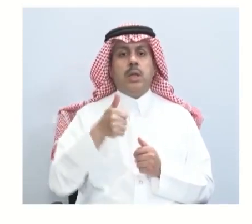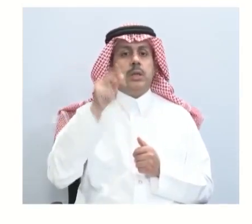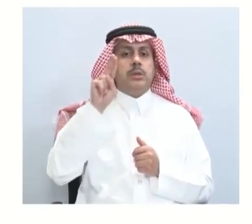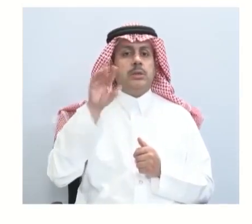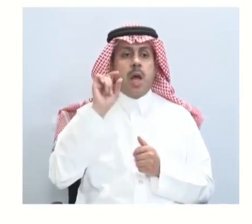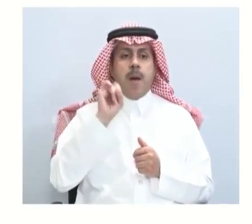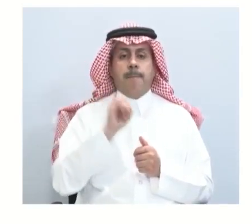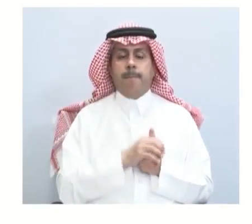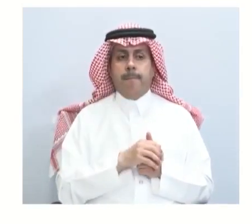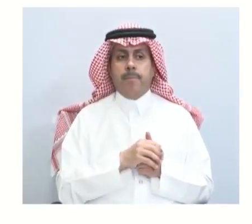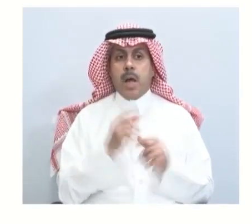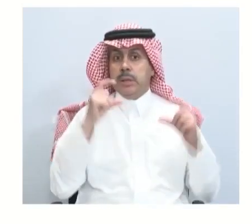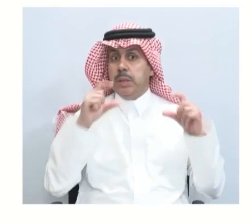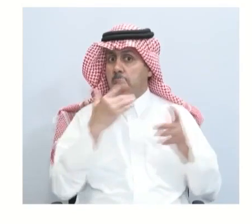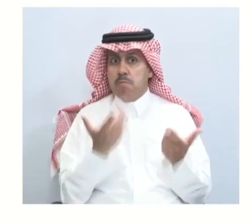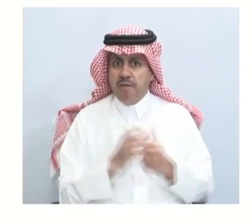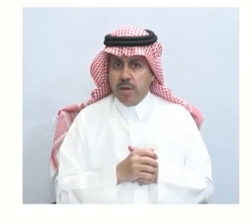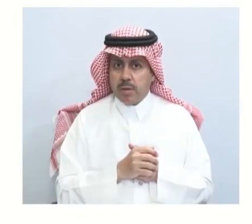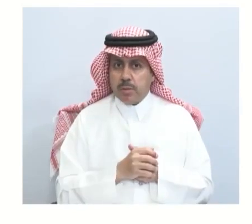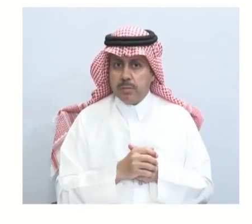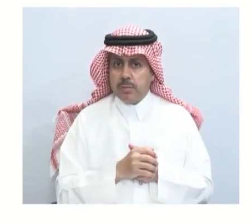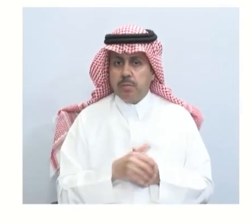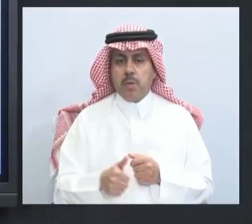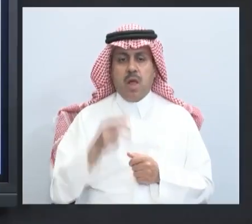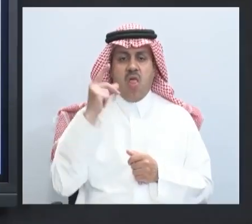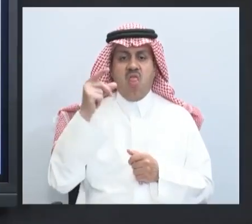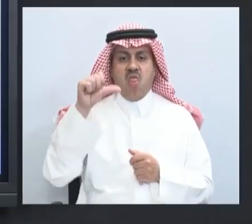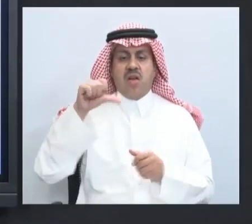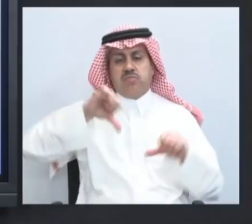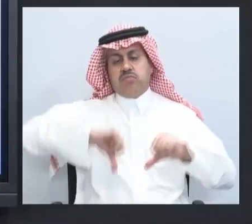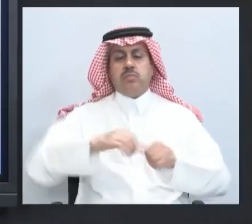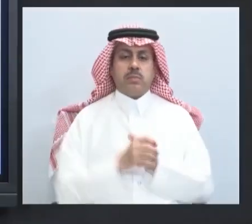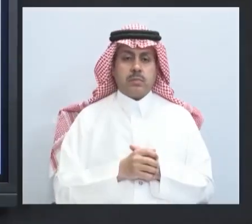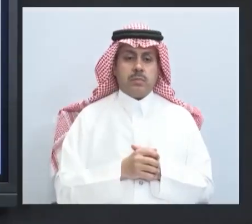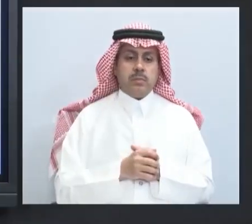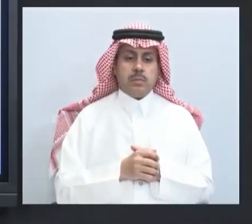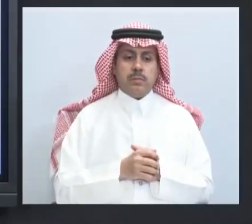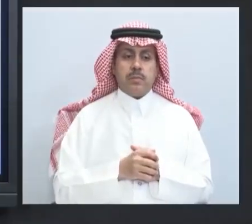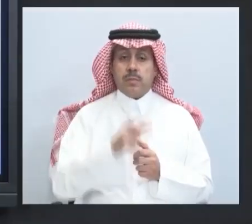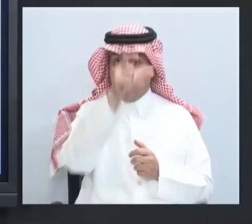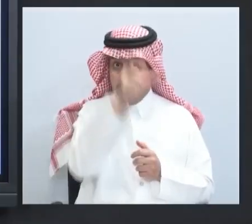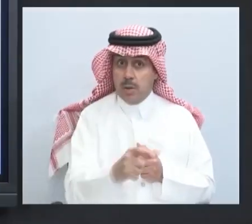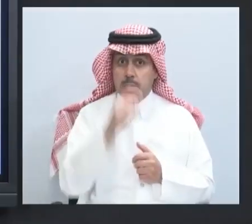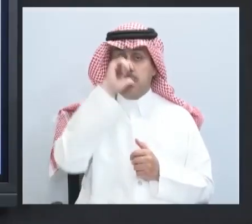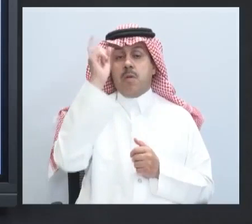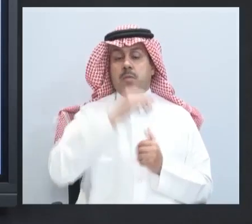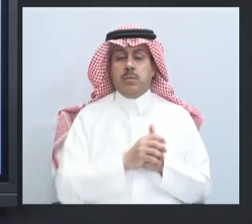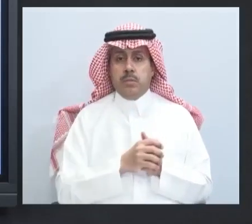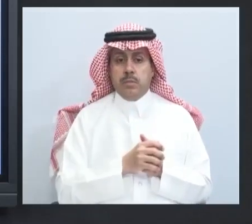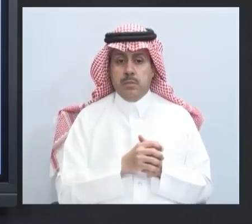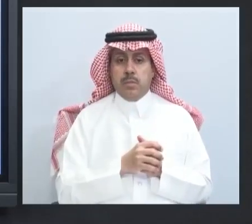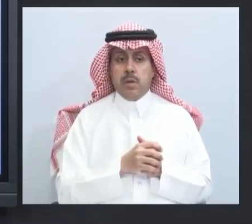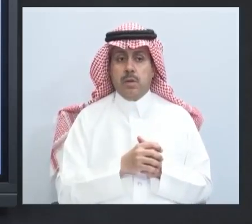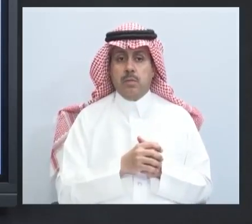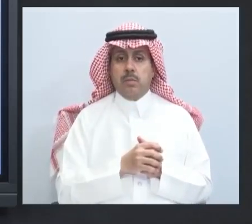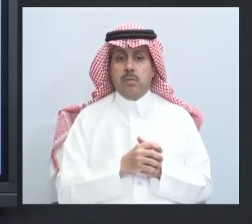الخمر ولم يظهر عليه ما يقتضي ذلك مباشره يتهم ذلك الرجل المسلم انه شرب خمرا مع العلم